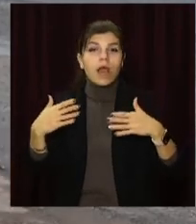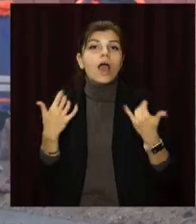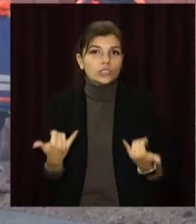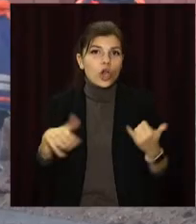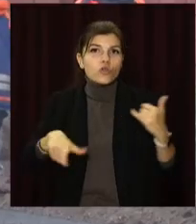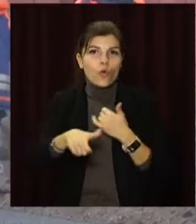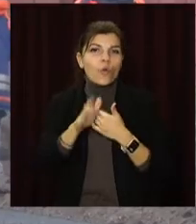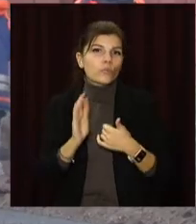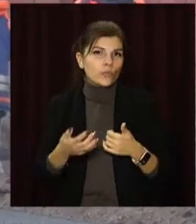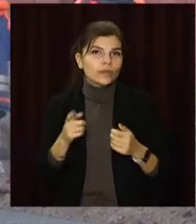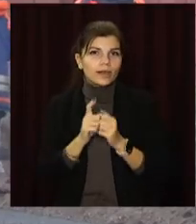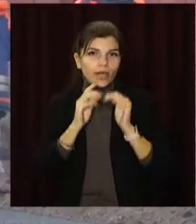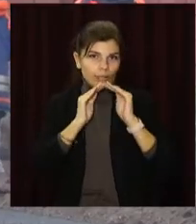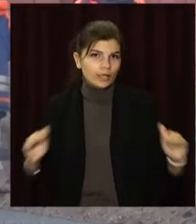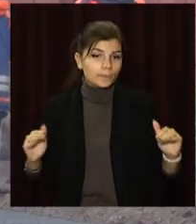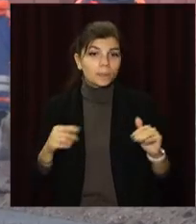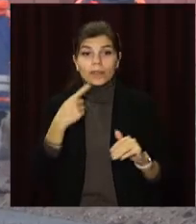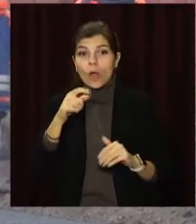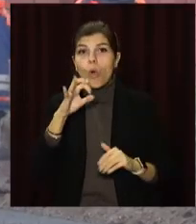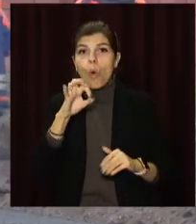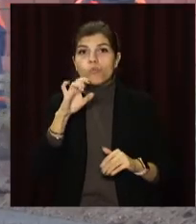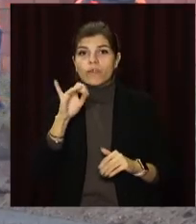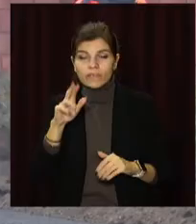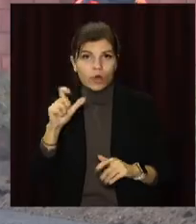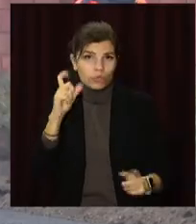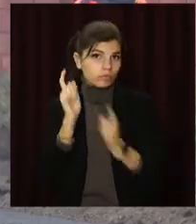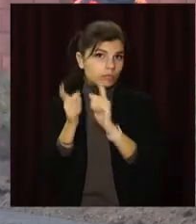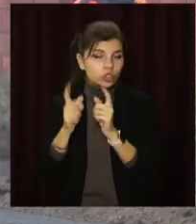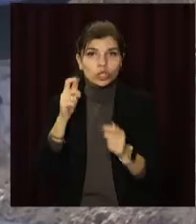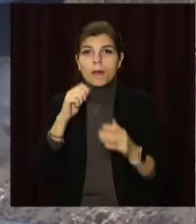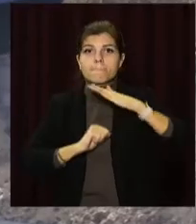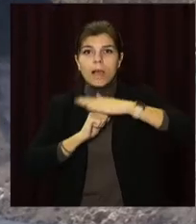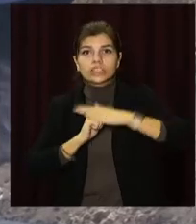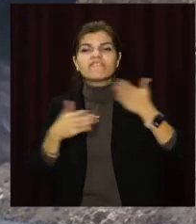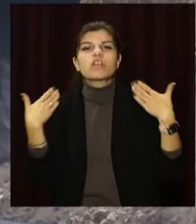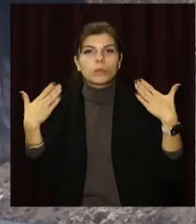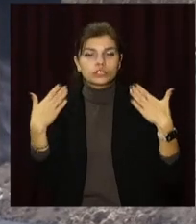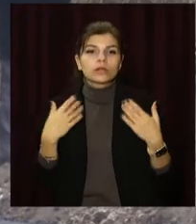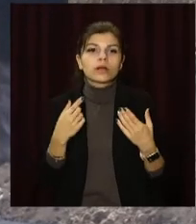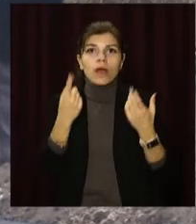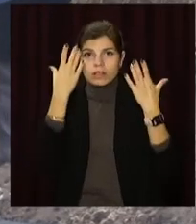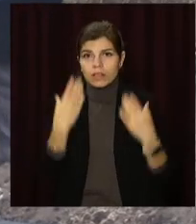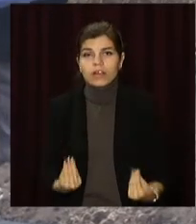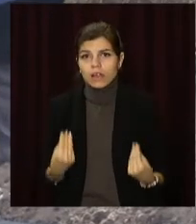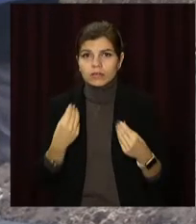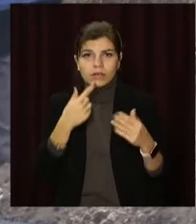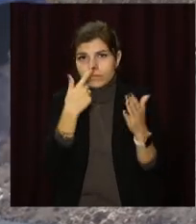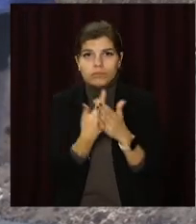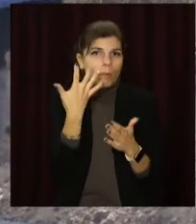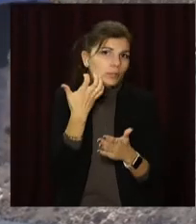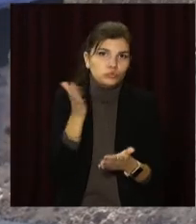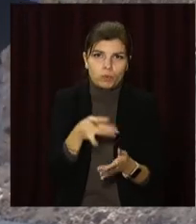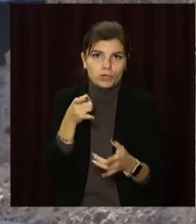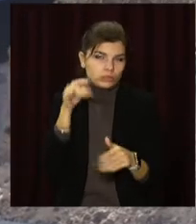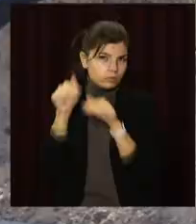дорога. Обухівка – селище курортне. Люди їздять цією дорогою на бази відпочинку. На день до 500 машин. Останні роки від